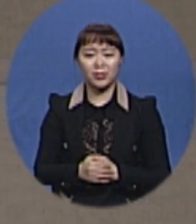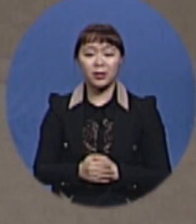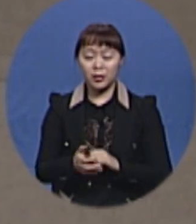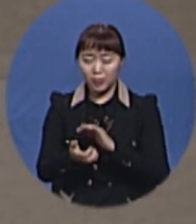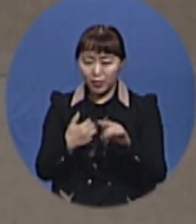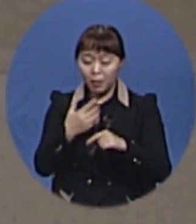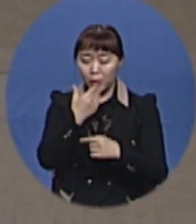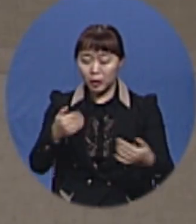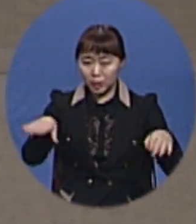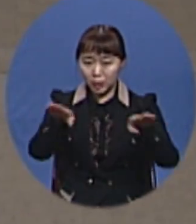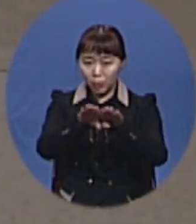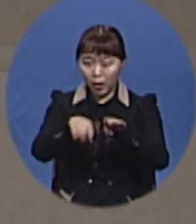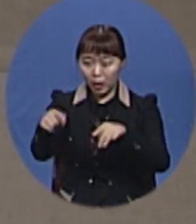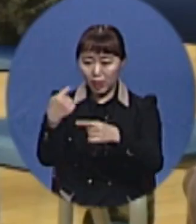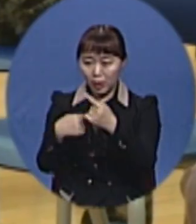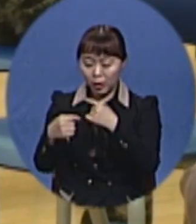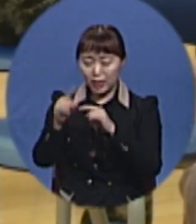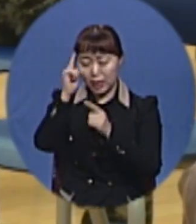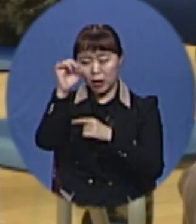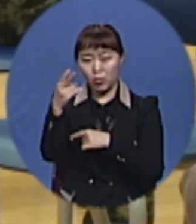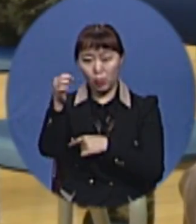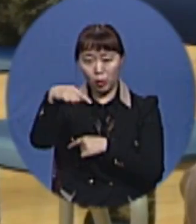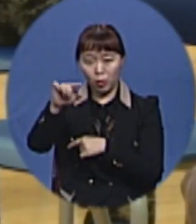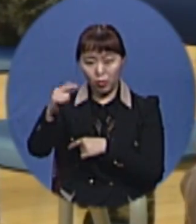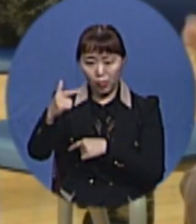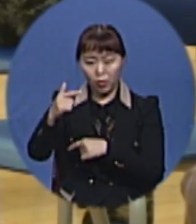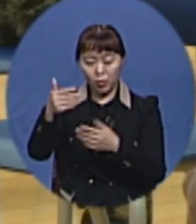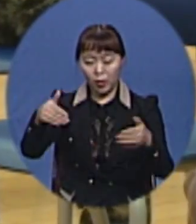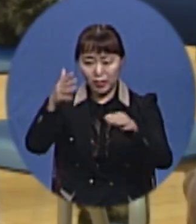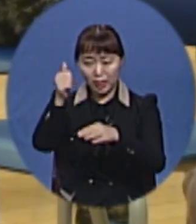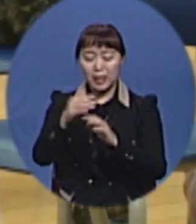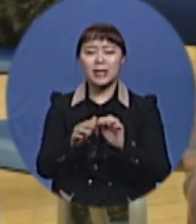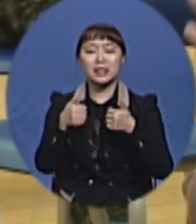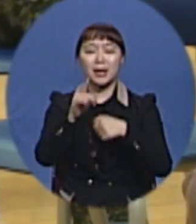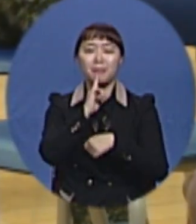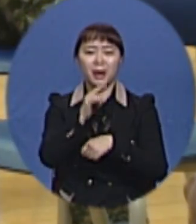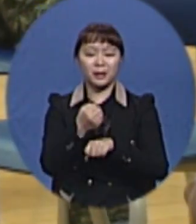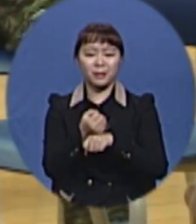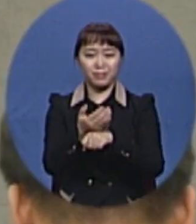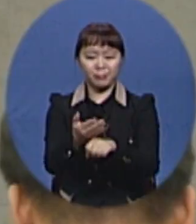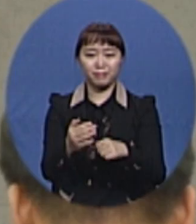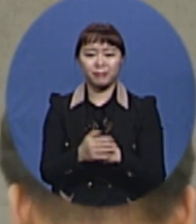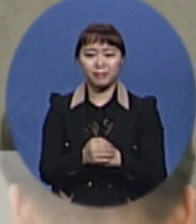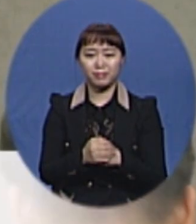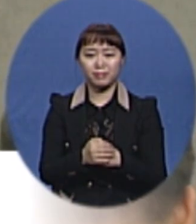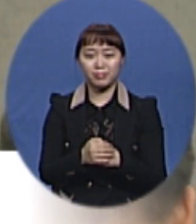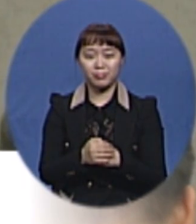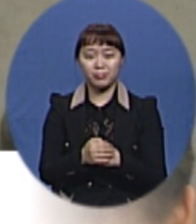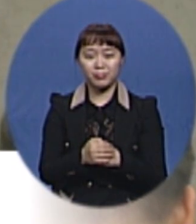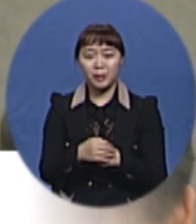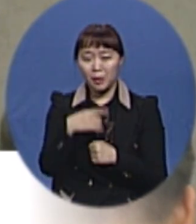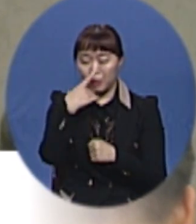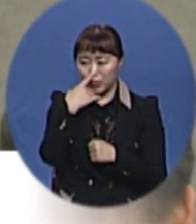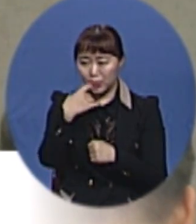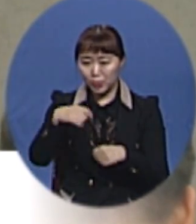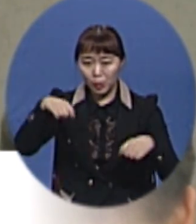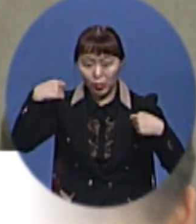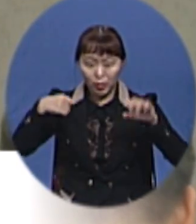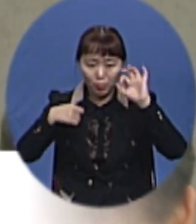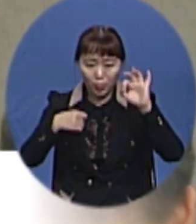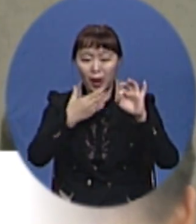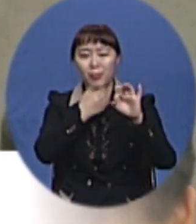앞서 복지관 이용권 관장은 관객들에게 인사말을 전했습니다. 멋진 그 공연을